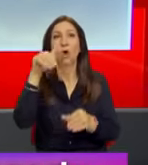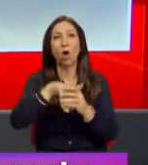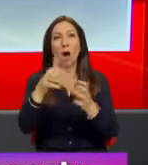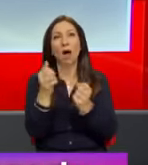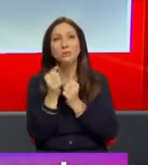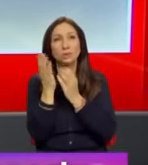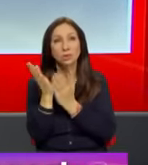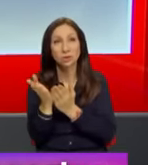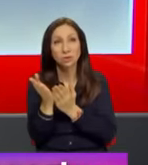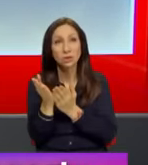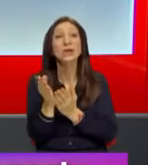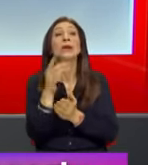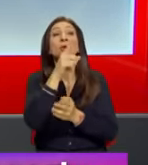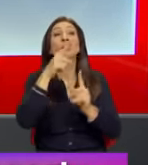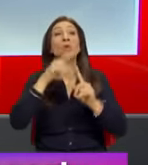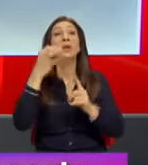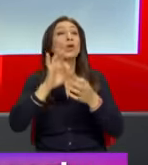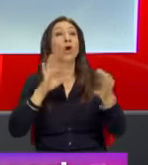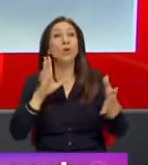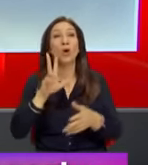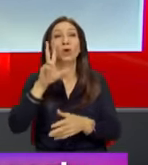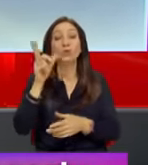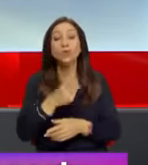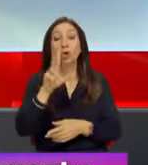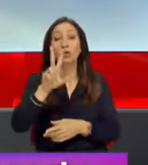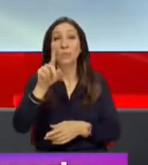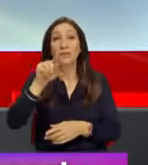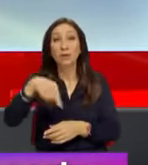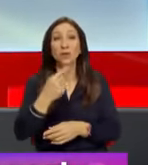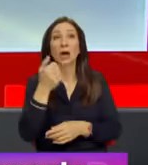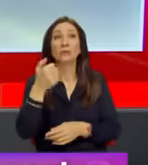%60,35 oy oranına sahip olurken Turgut Altınok